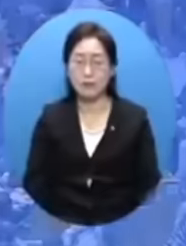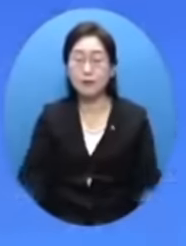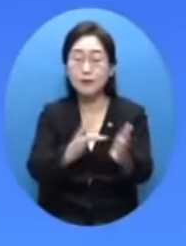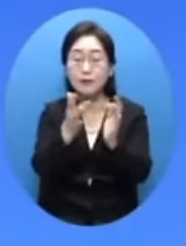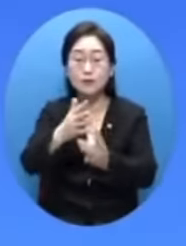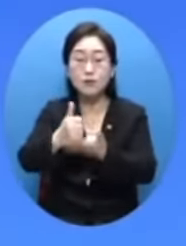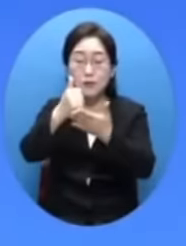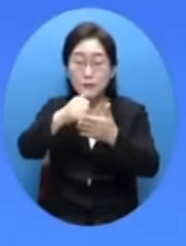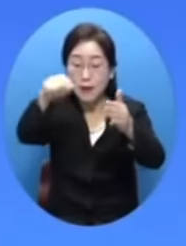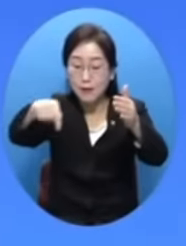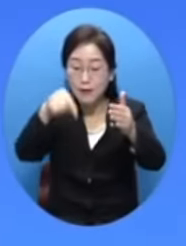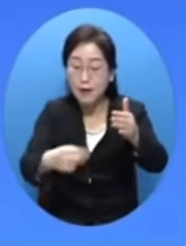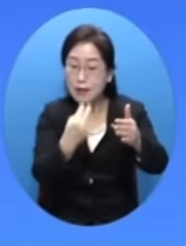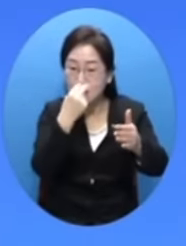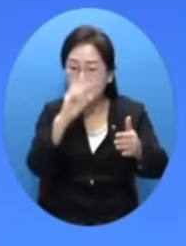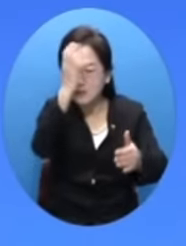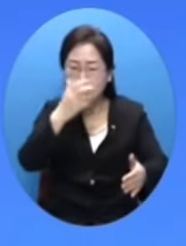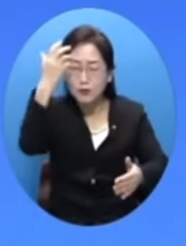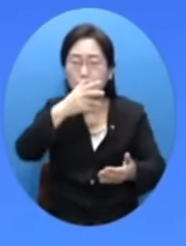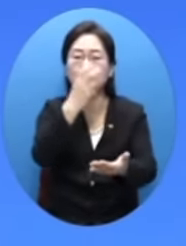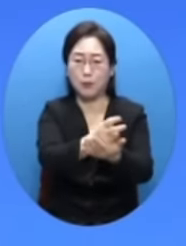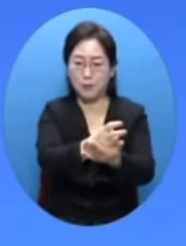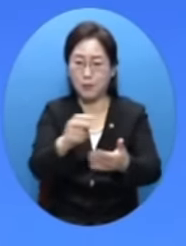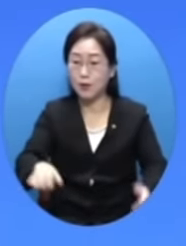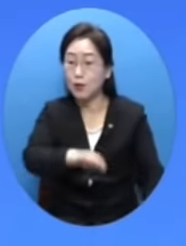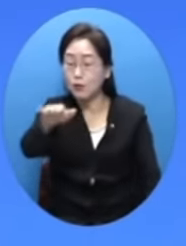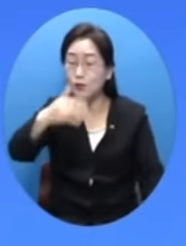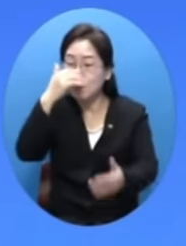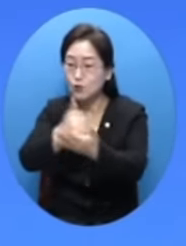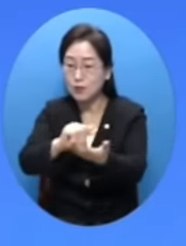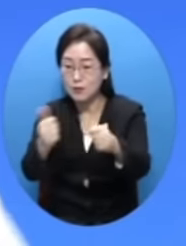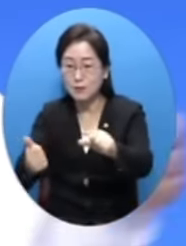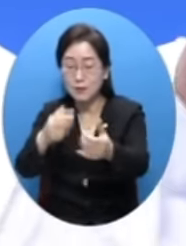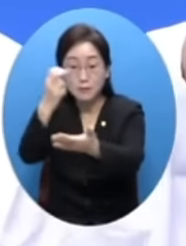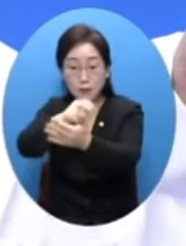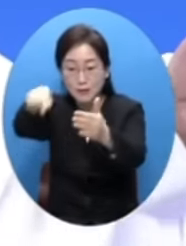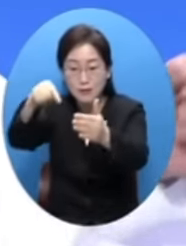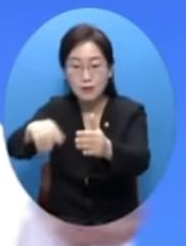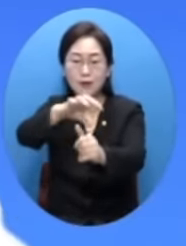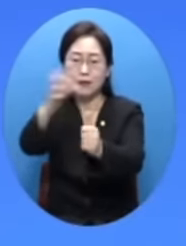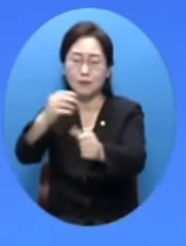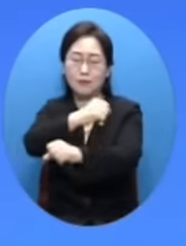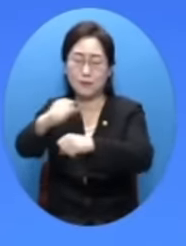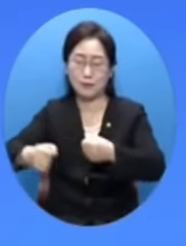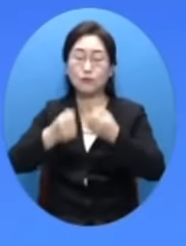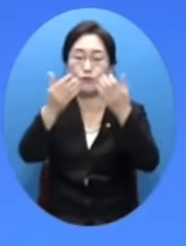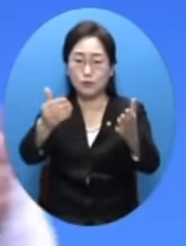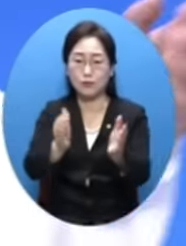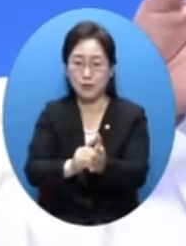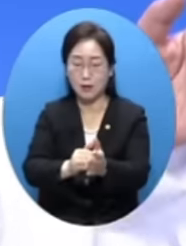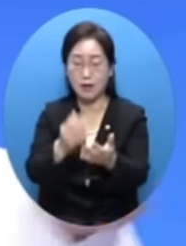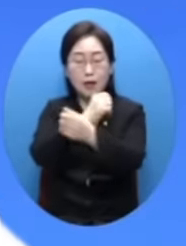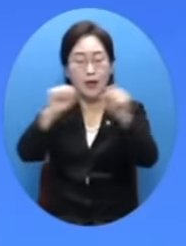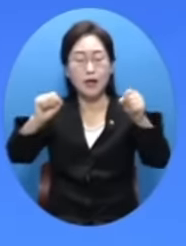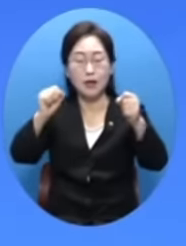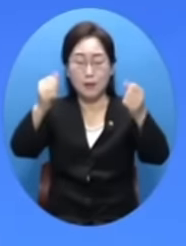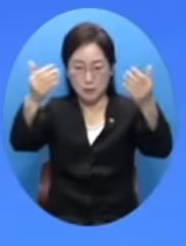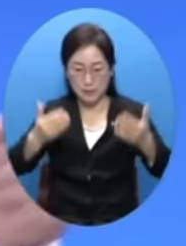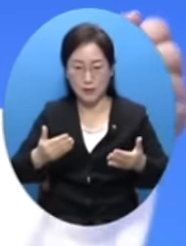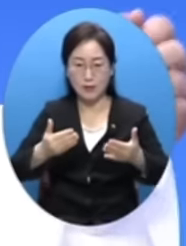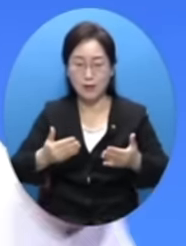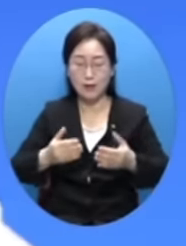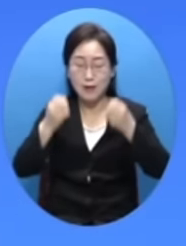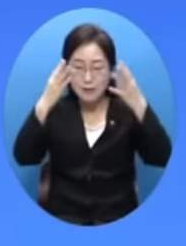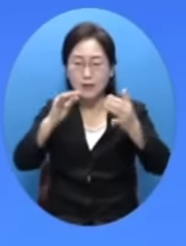예수님 안에는 생명의 성령의 법이 우리를 죄와 사망에서 해방시켜준 것입니다. 우리는 해방받았습니다. 우리는 새